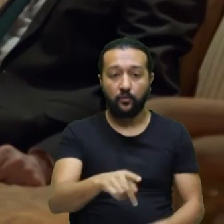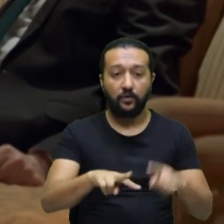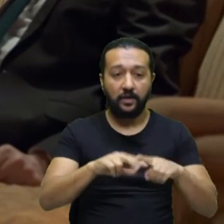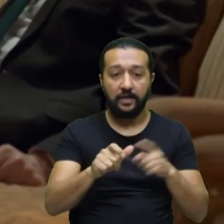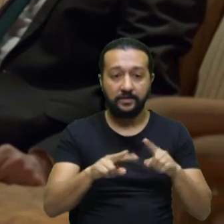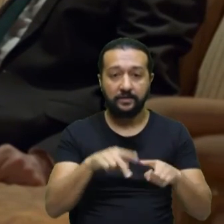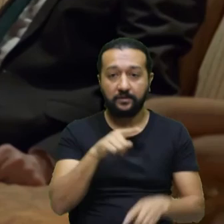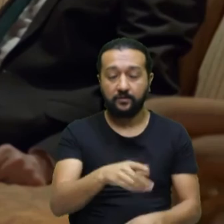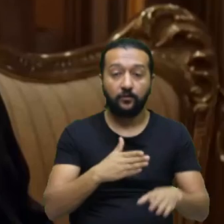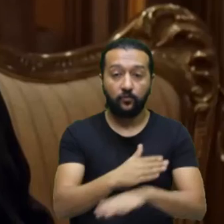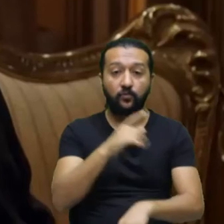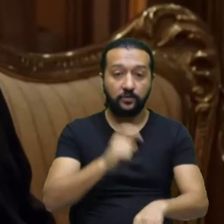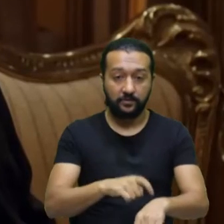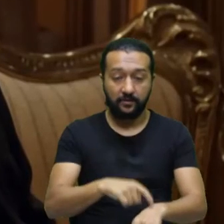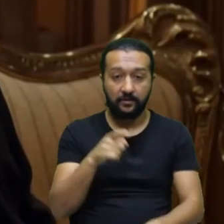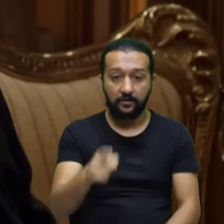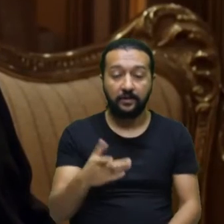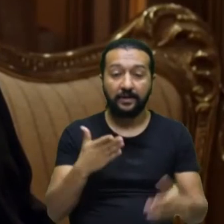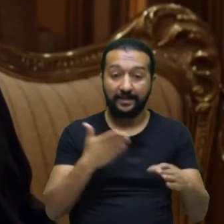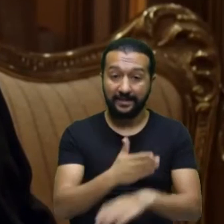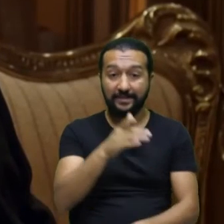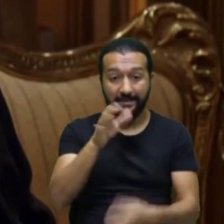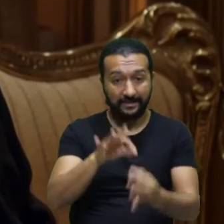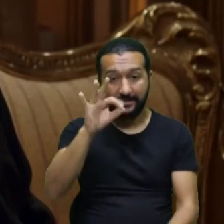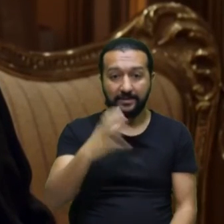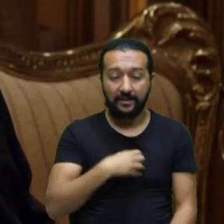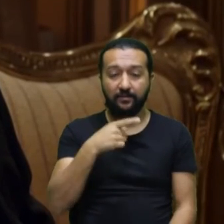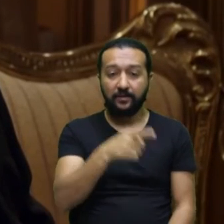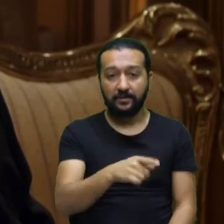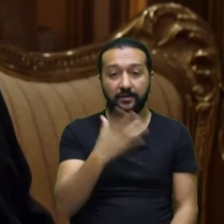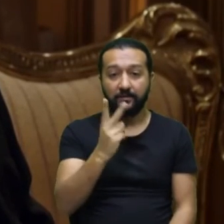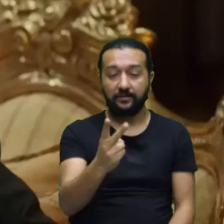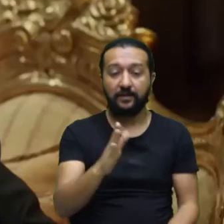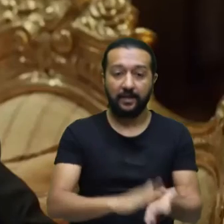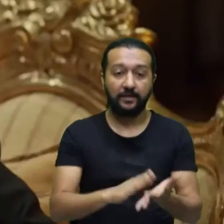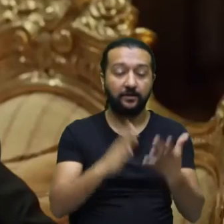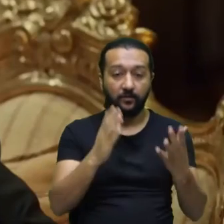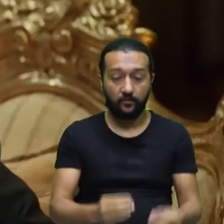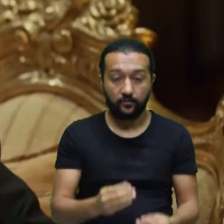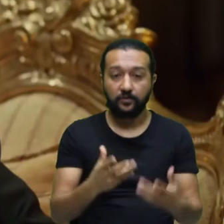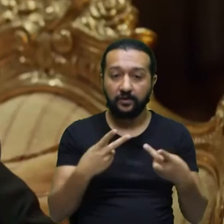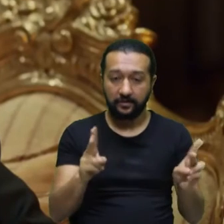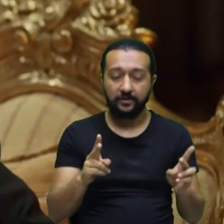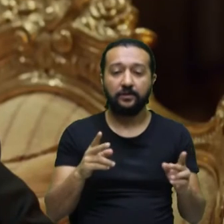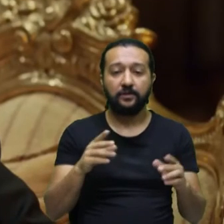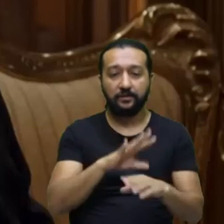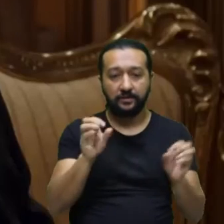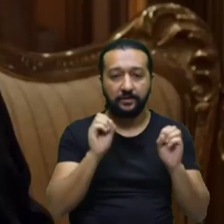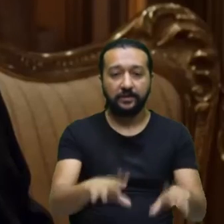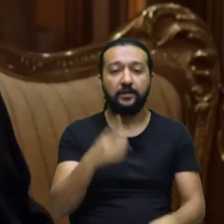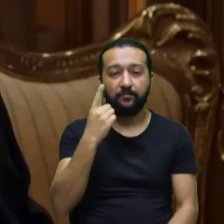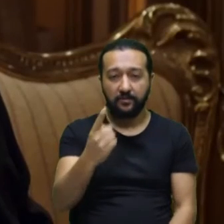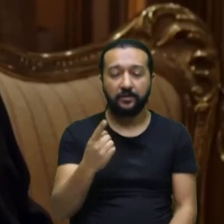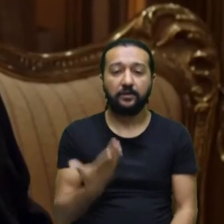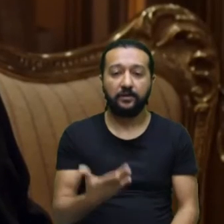bu asanın doğru zamanda gerçek sahibinin, yani sizin elinize geçince sihirli